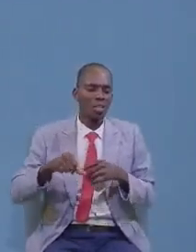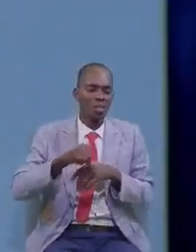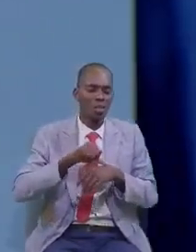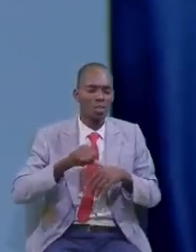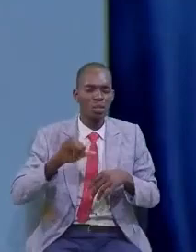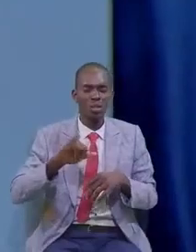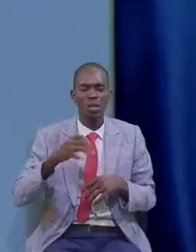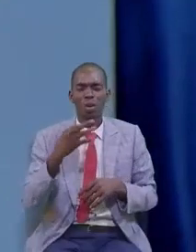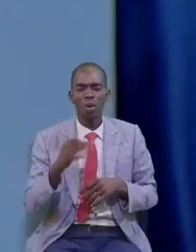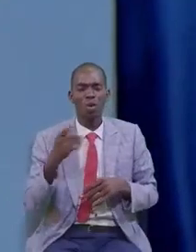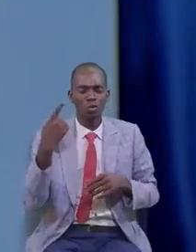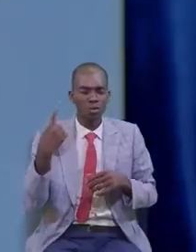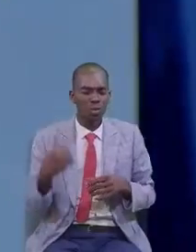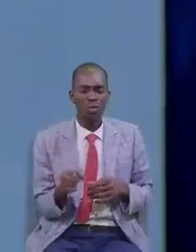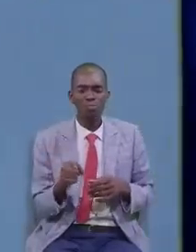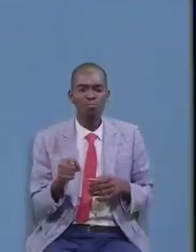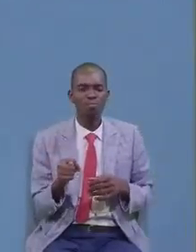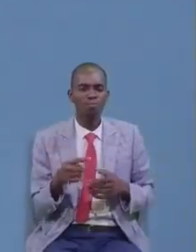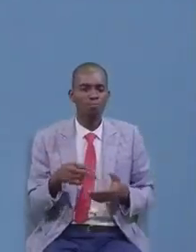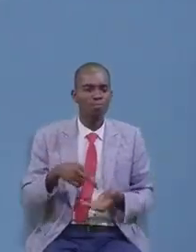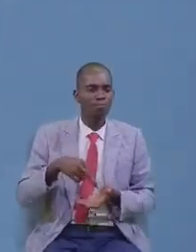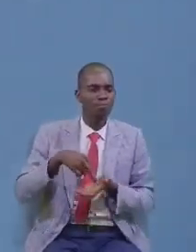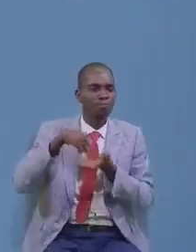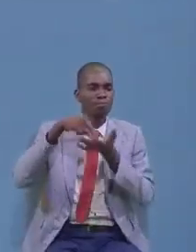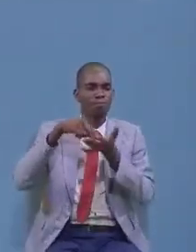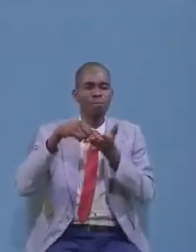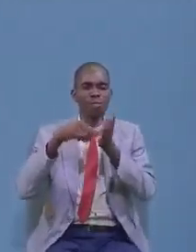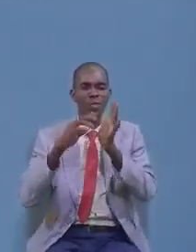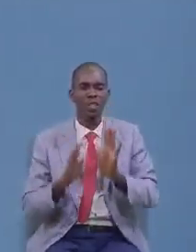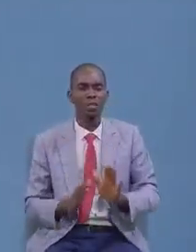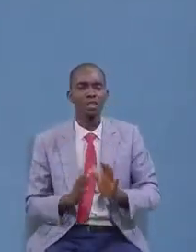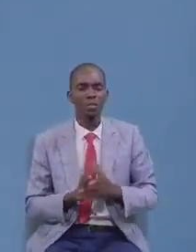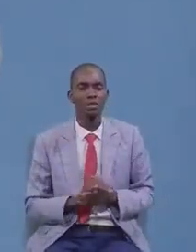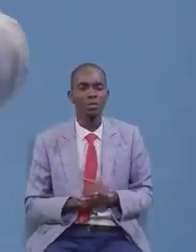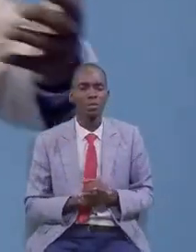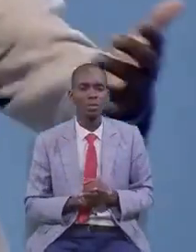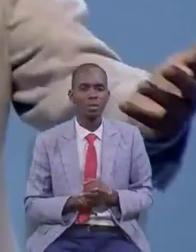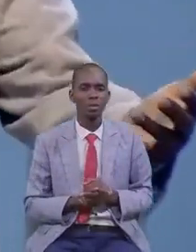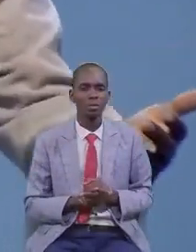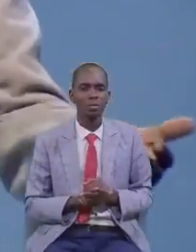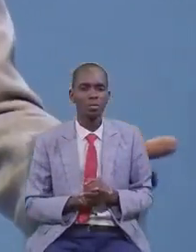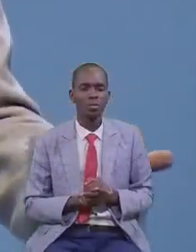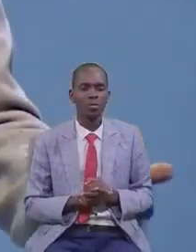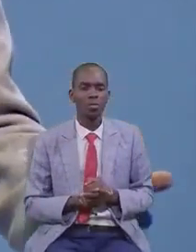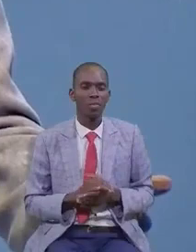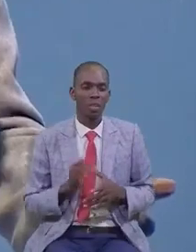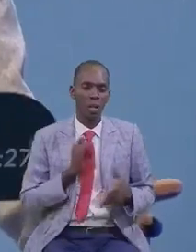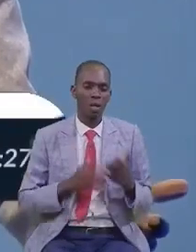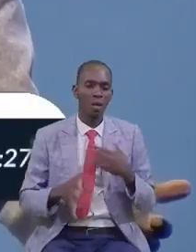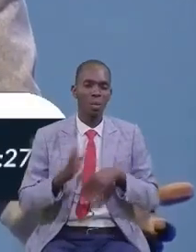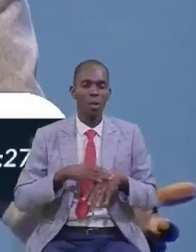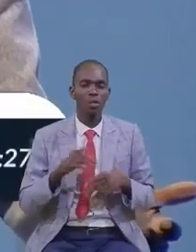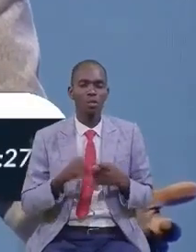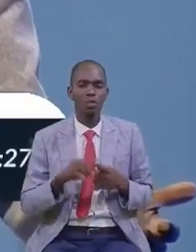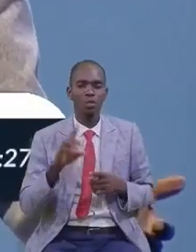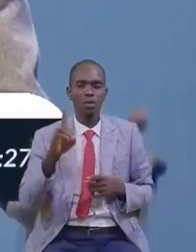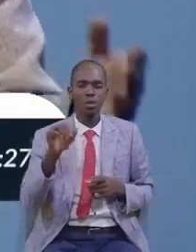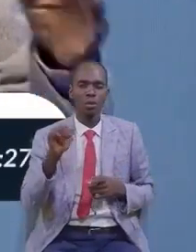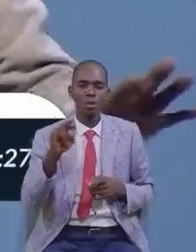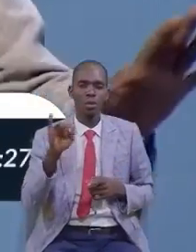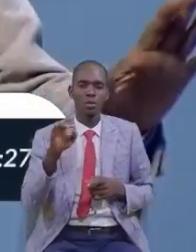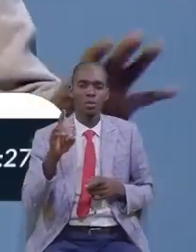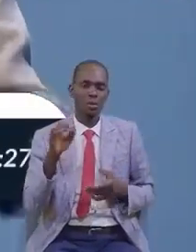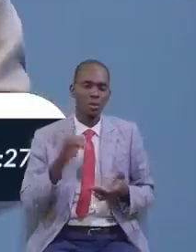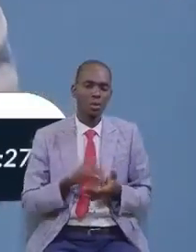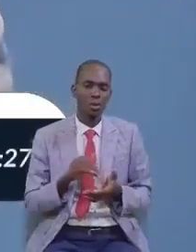the ambassador. అలాగే ఆయన మనకు అభిషేకాన్ని కూడా అనుగ్రహిస్తున్నారు. I come back to David again. ఆ యొక్క దావీదు కథలోనికి